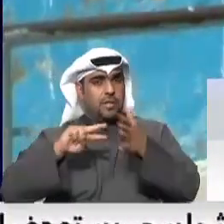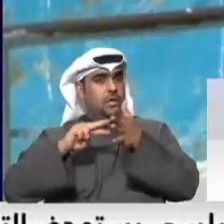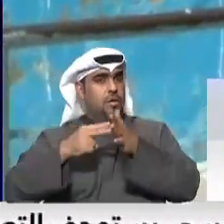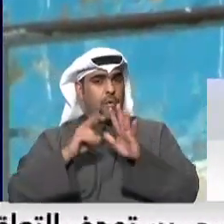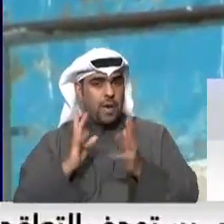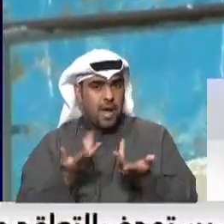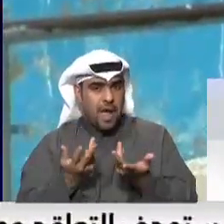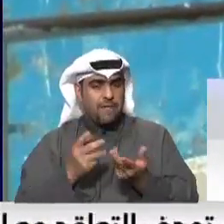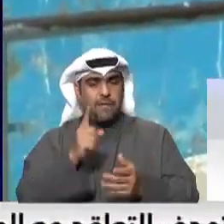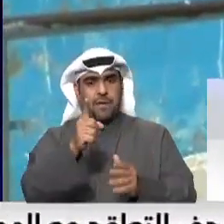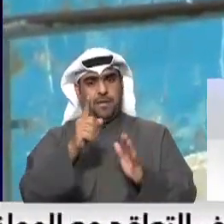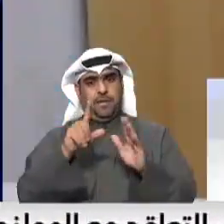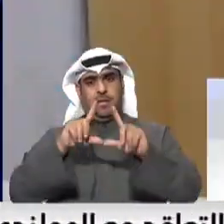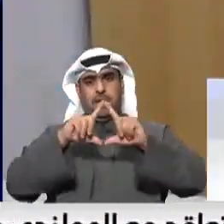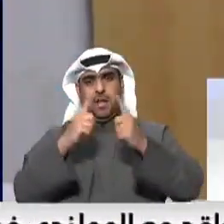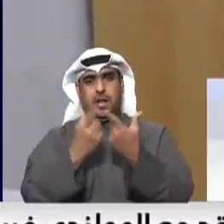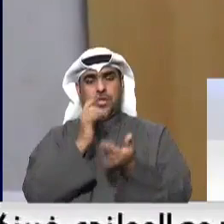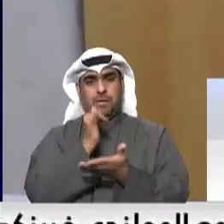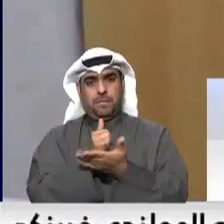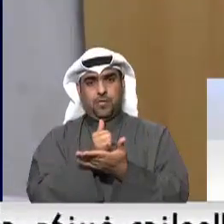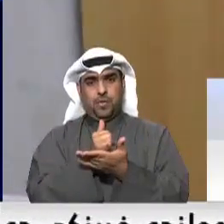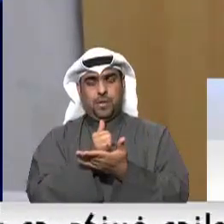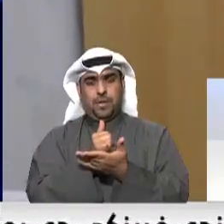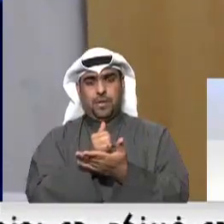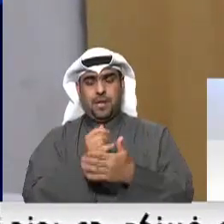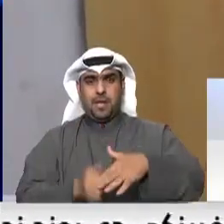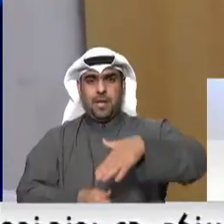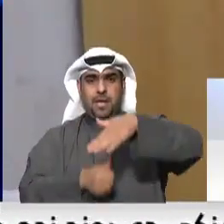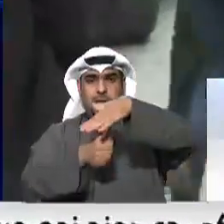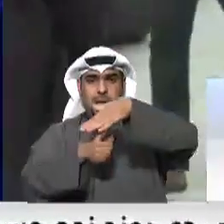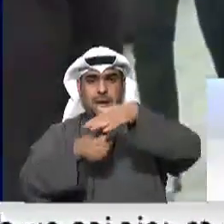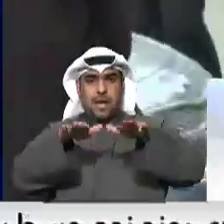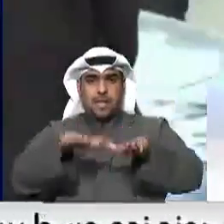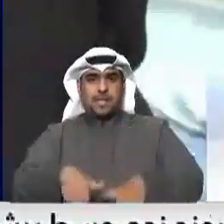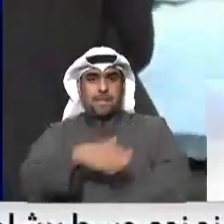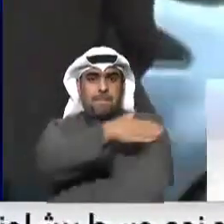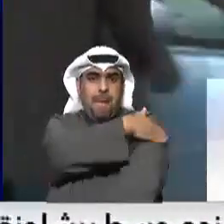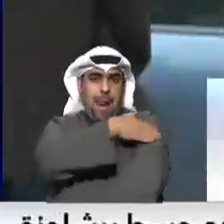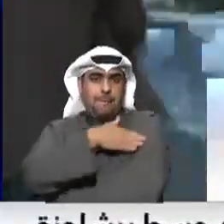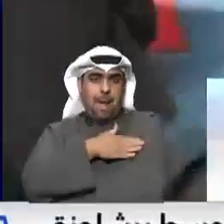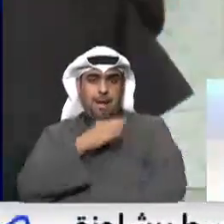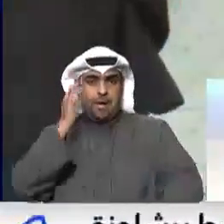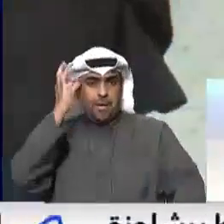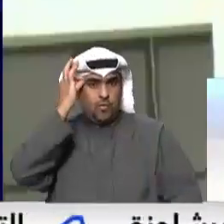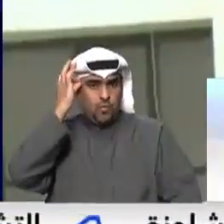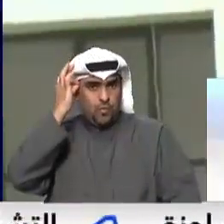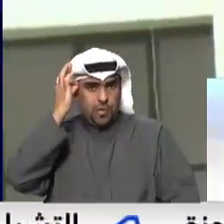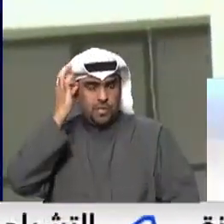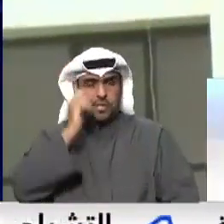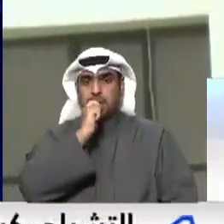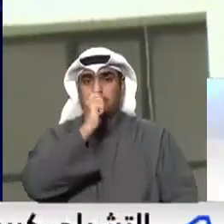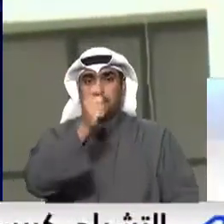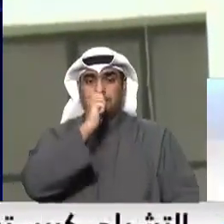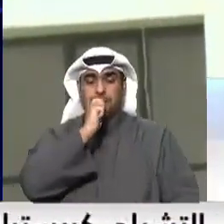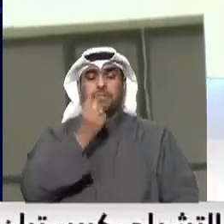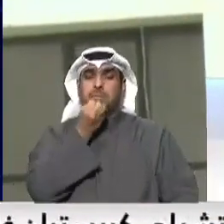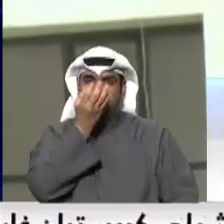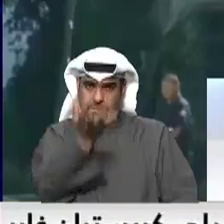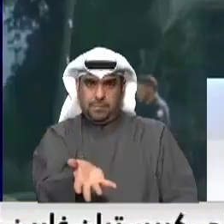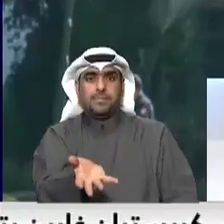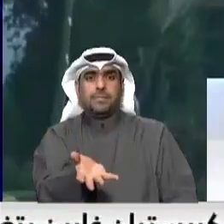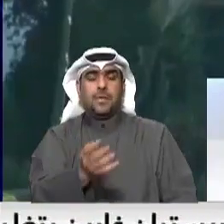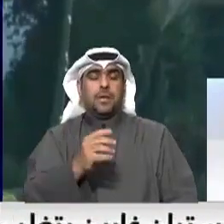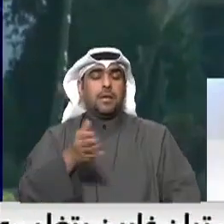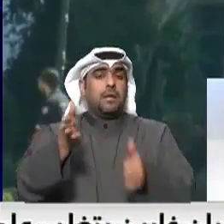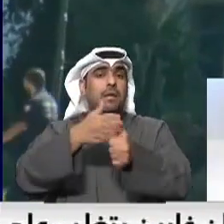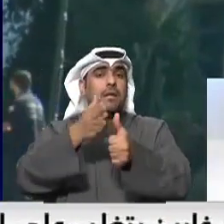في أول تصريح له الرئيس الجديد لمجلس نواب الشعب إبراهيم بودربالة قال إن من أولويات المجلس هو